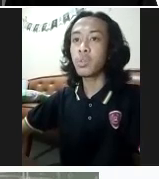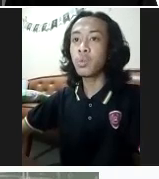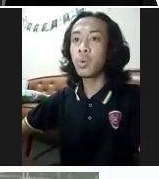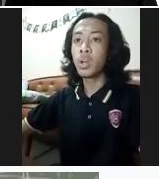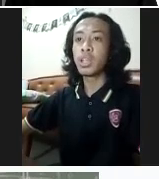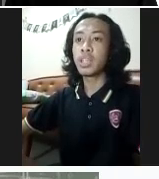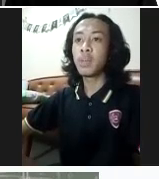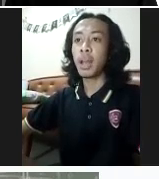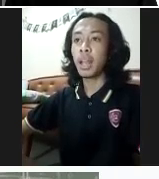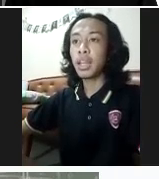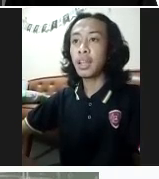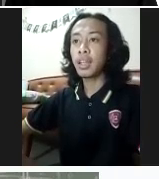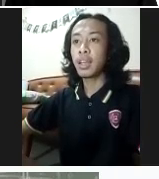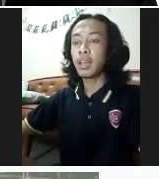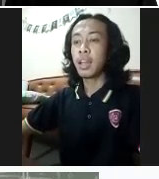itu biasanya